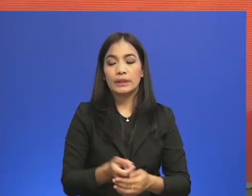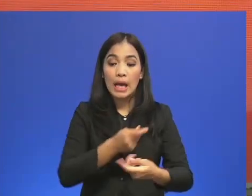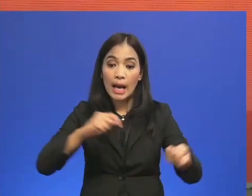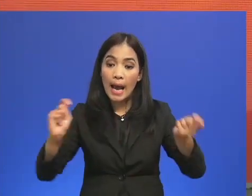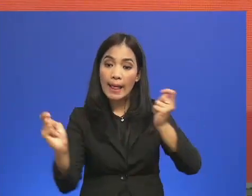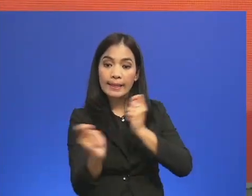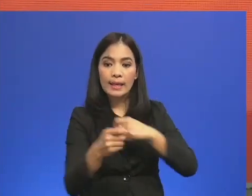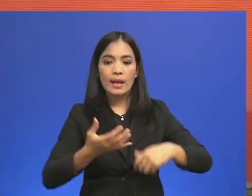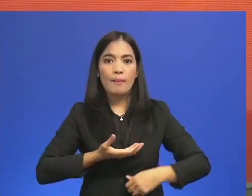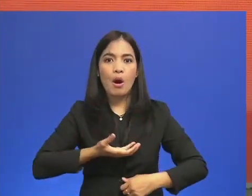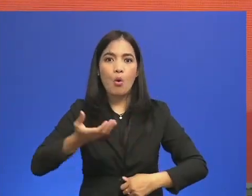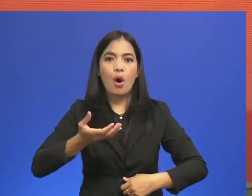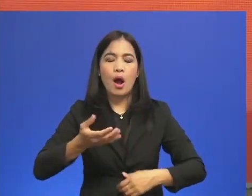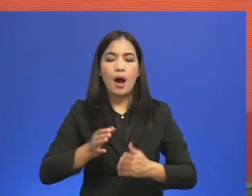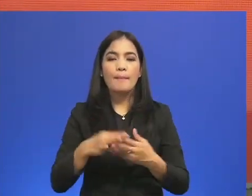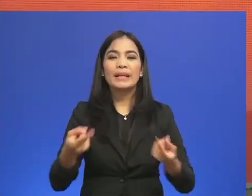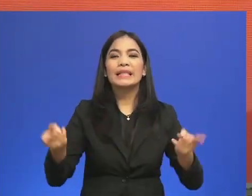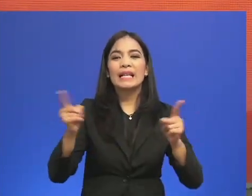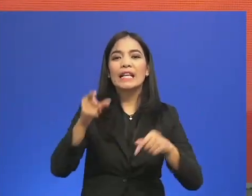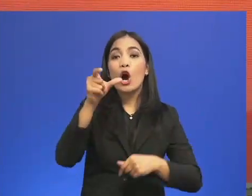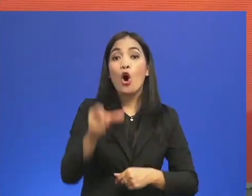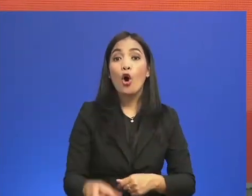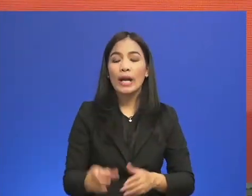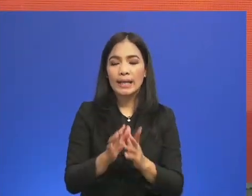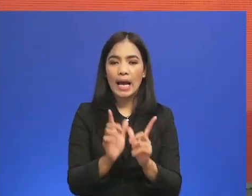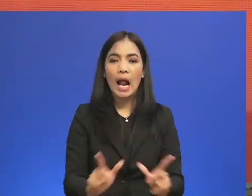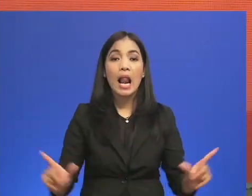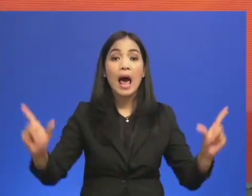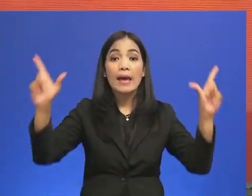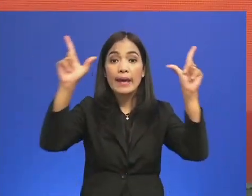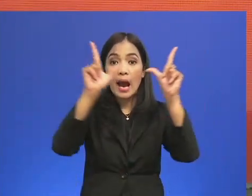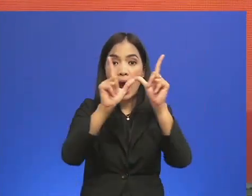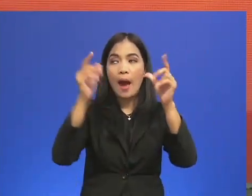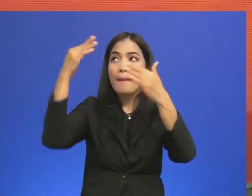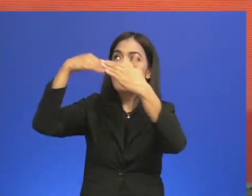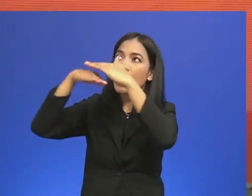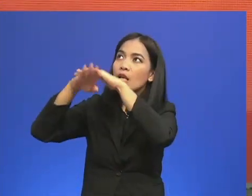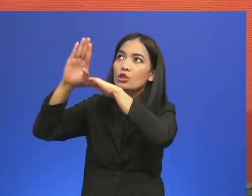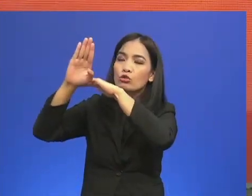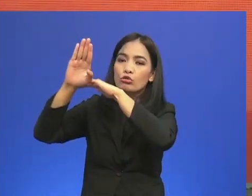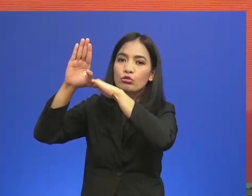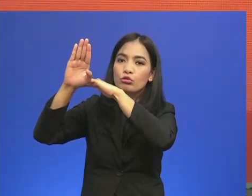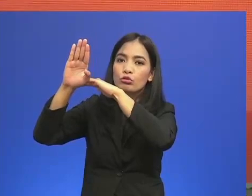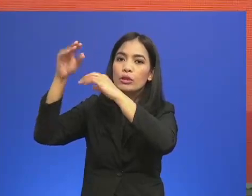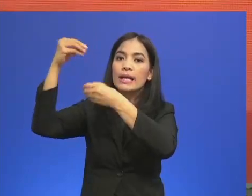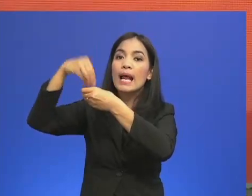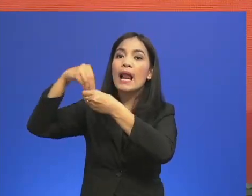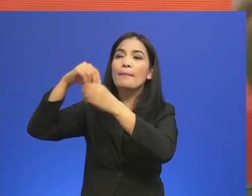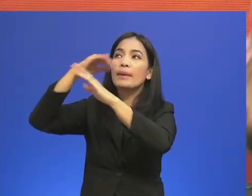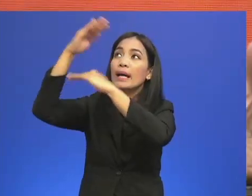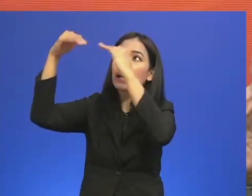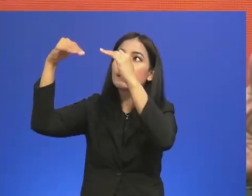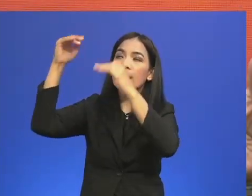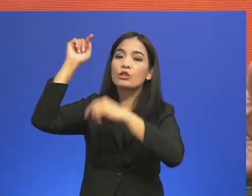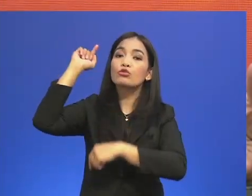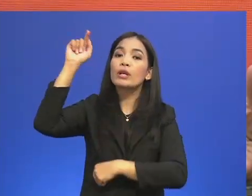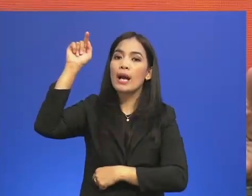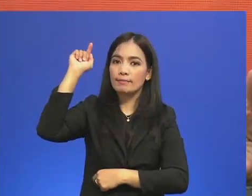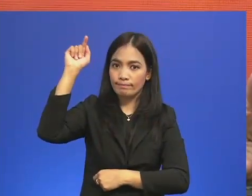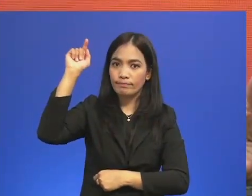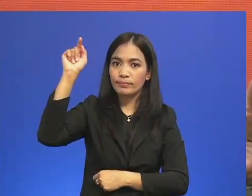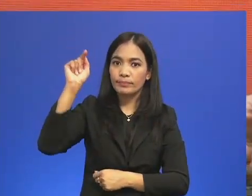Gantikan ambisi untuk menjadi manusia yang layak masuk ke dalam kerajaan surga,